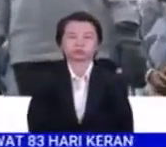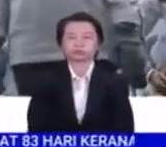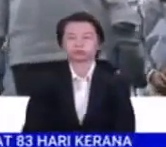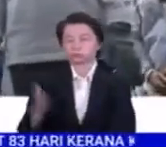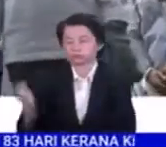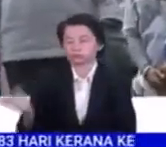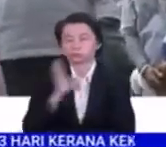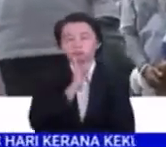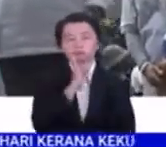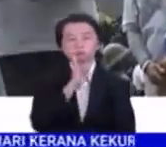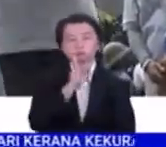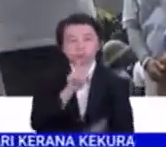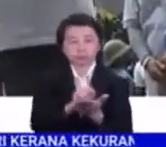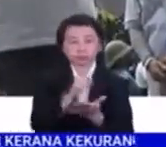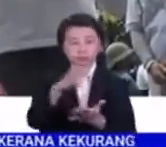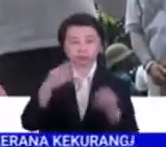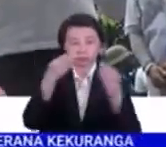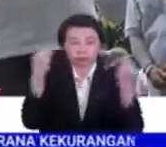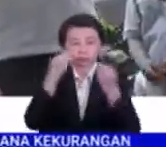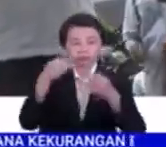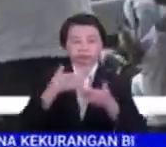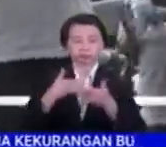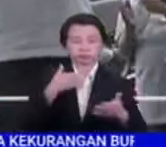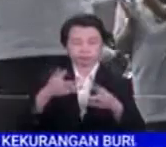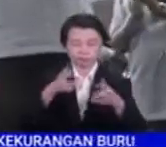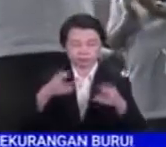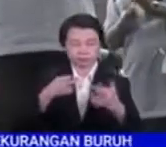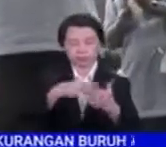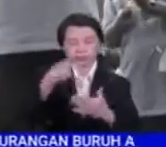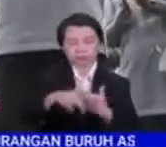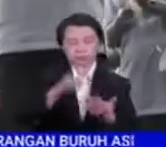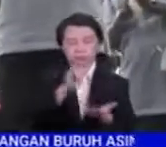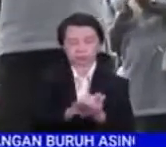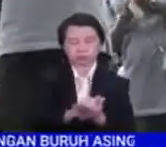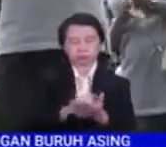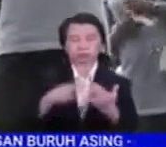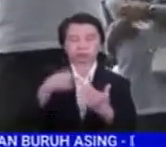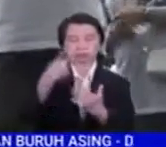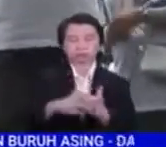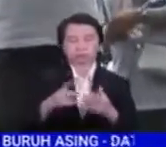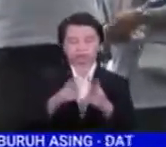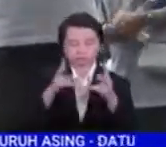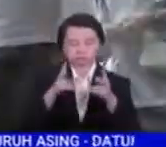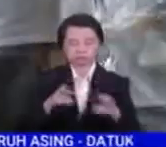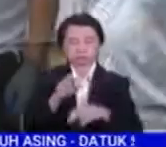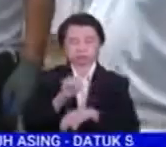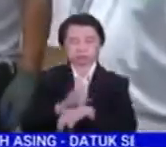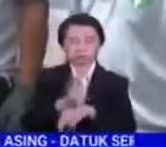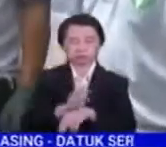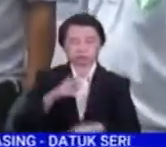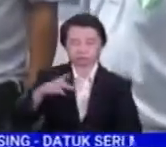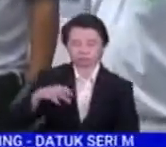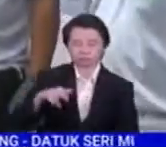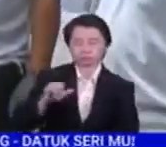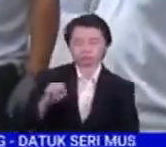Beliau bercakap kepada media selepas majlis pra-pelancaran program tersebut. Program dilancarkan Penasihat